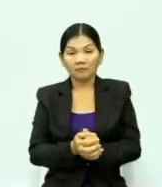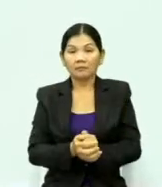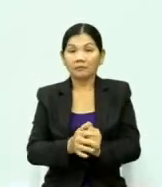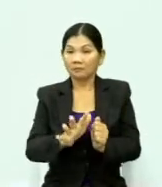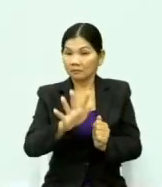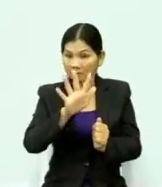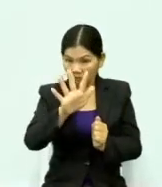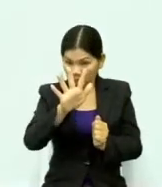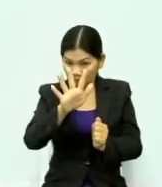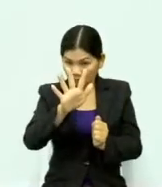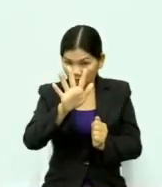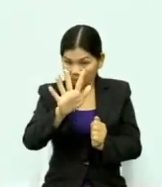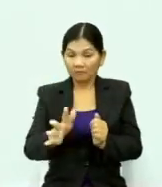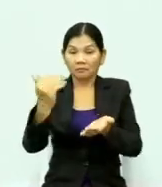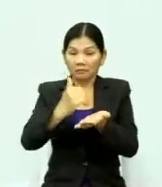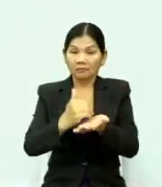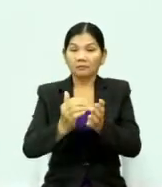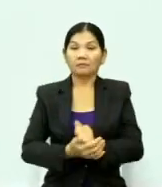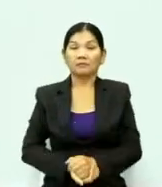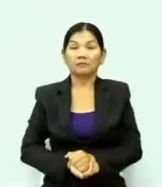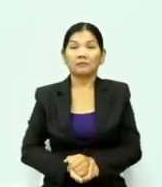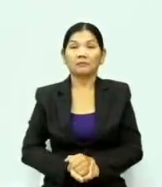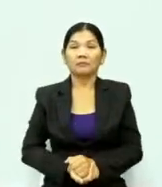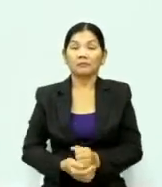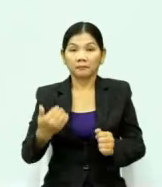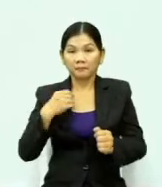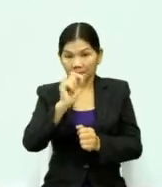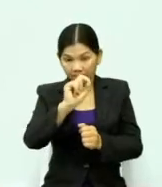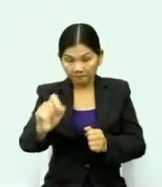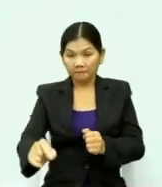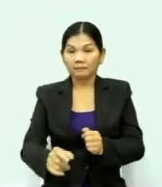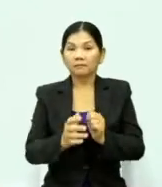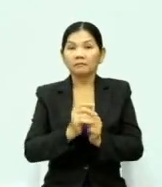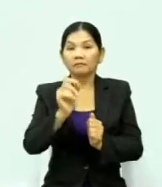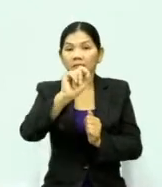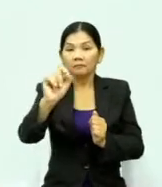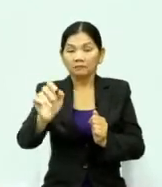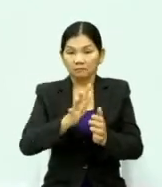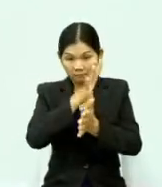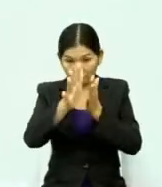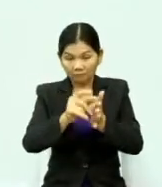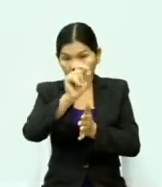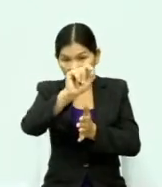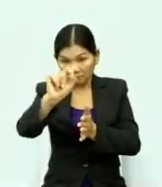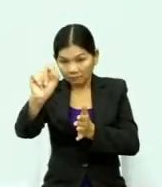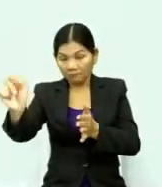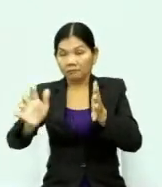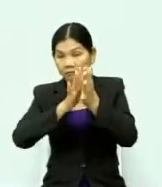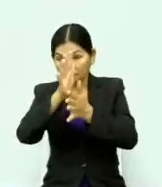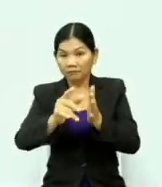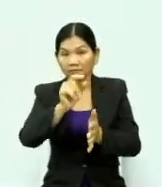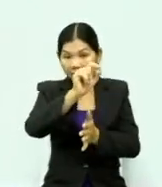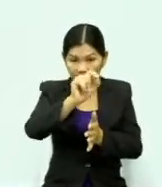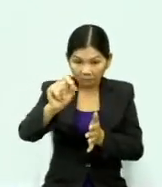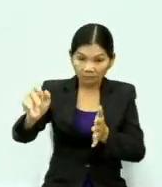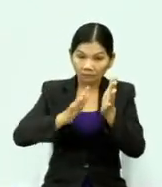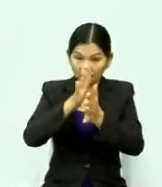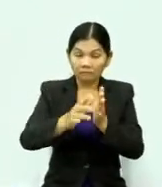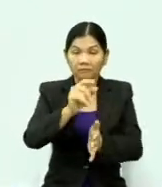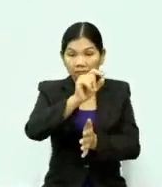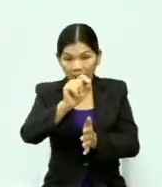ban chùm nuôn pram đòn đói sơ sê muối an mùi mình nè sơ sê mà đón an mà đòn con